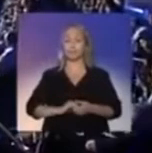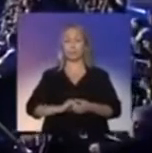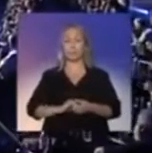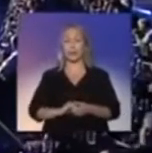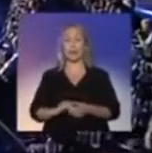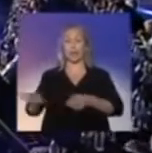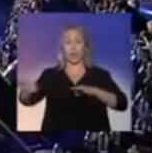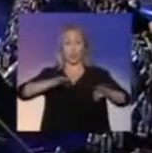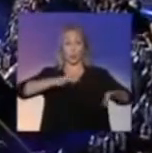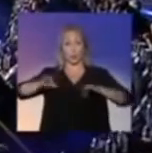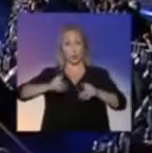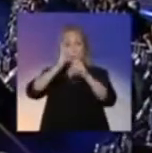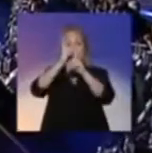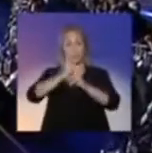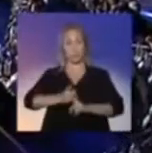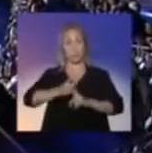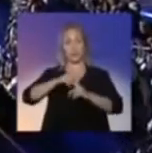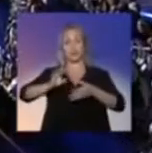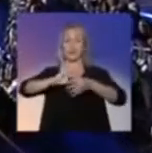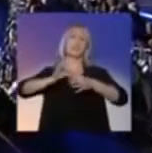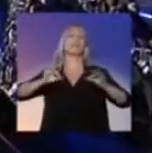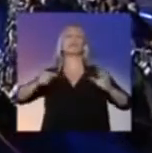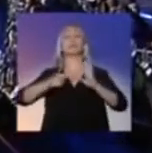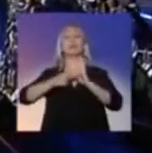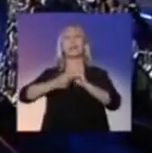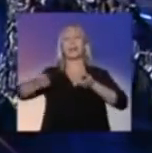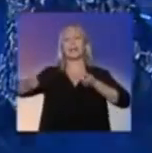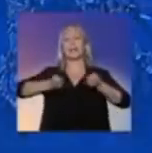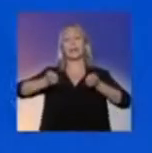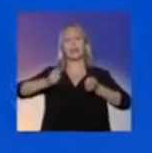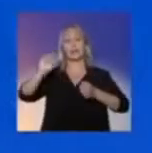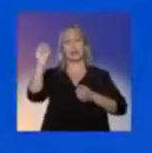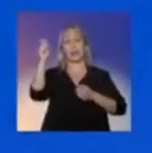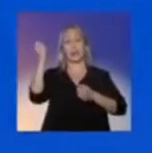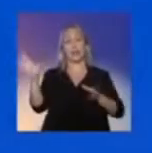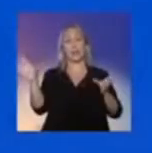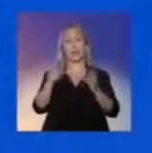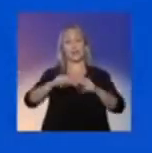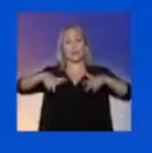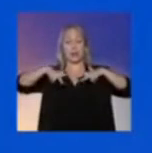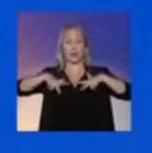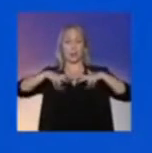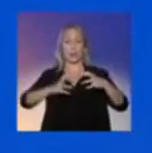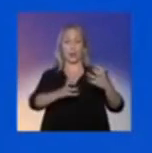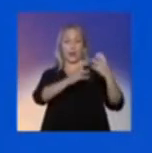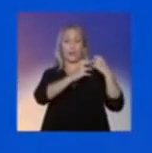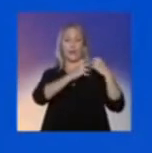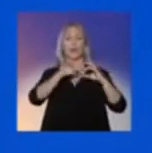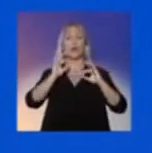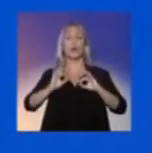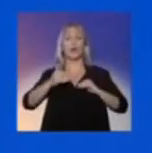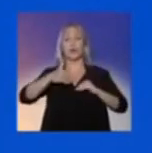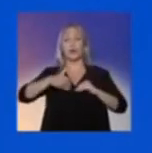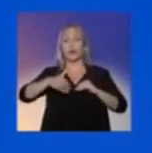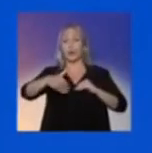συγκεκριμένο σχέδιο θα παρουσιαστεί αναλυτικά από τη διοίκηση της ΔΕΗ και από το αρμόδιο Υπουργείο για το πώς